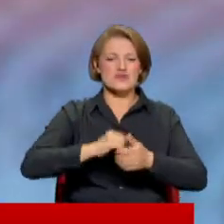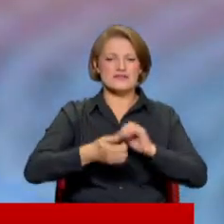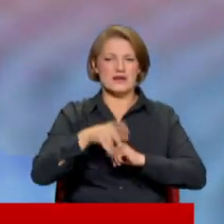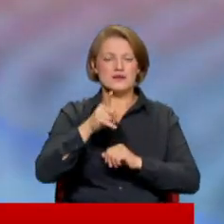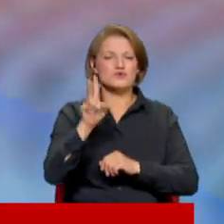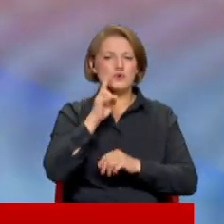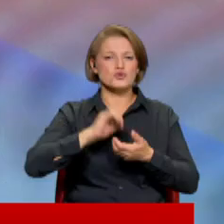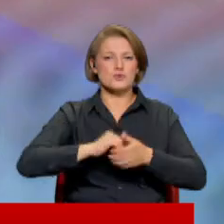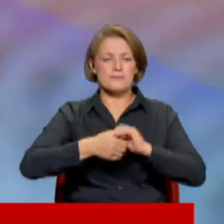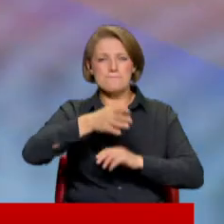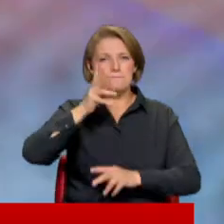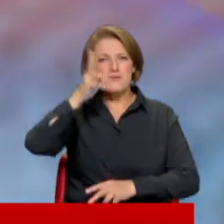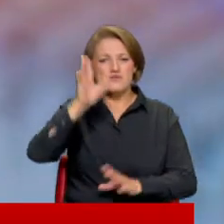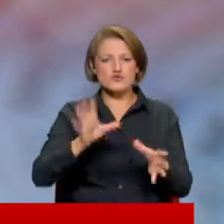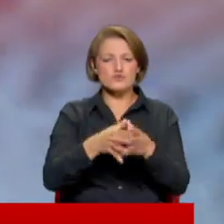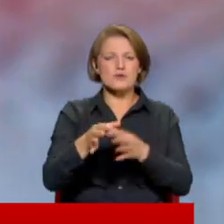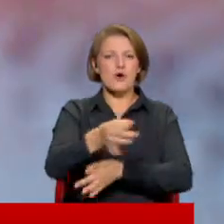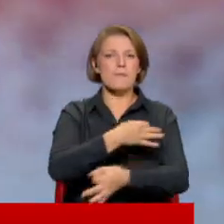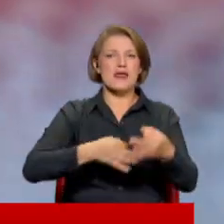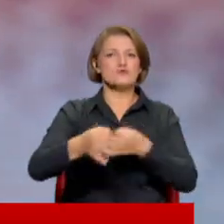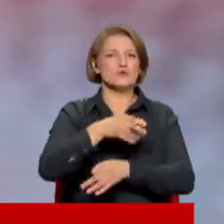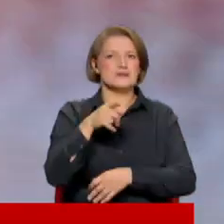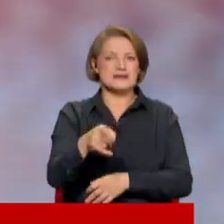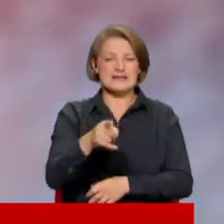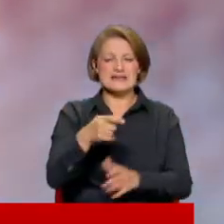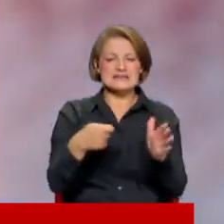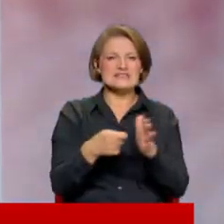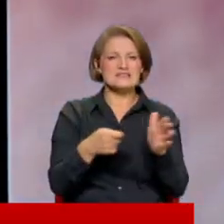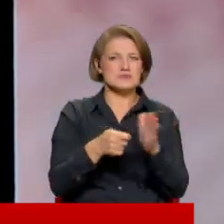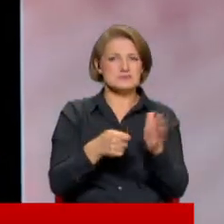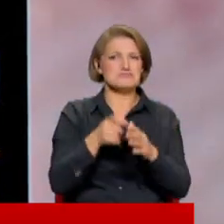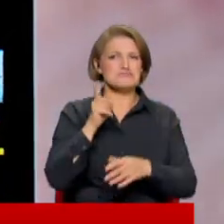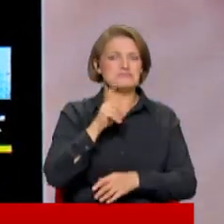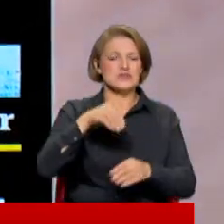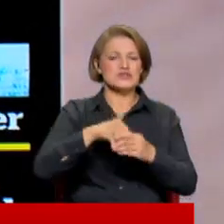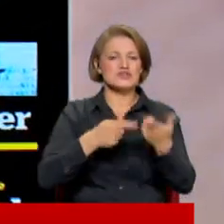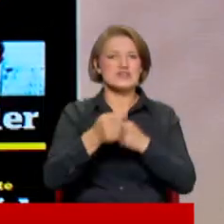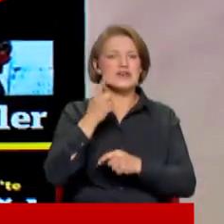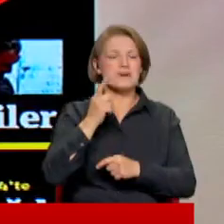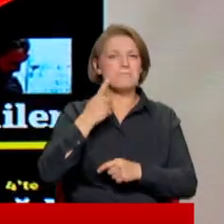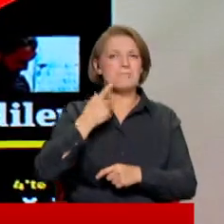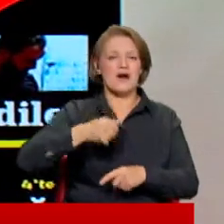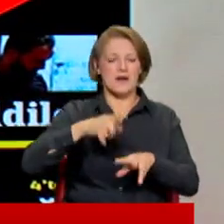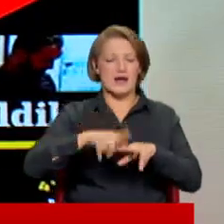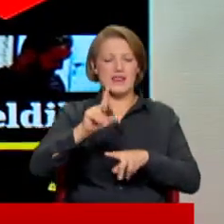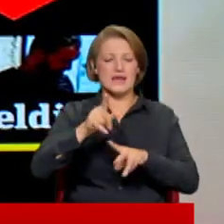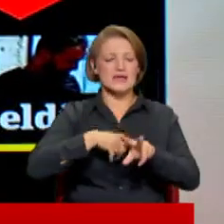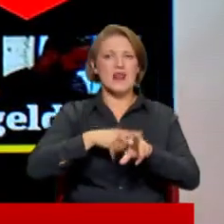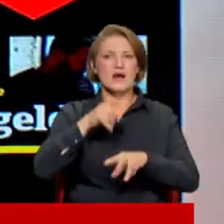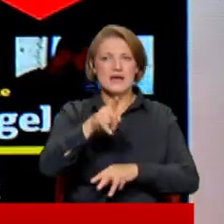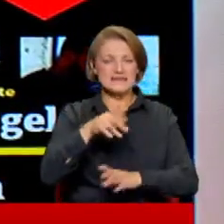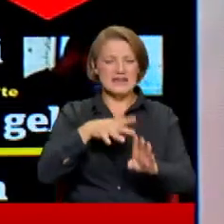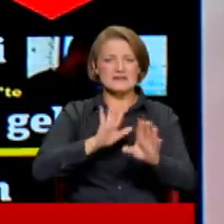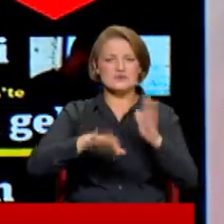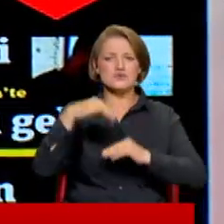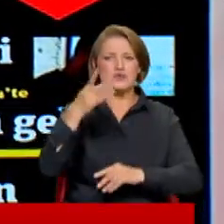son dönemde çete ve mafya gruplarına yönelik operasyonlarıyla isminden söz ettiren İçişleri Bakanı Ali Yerlikaya saldırının ardından